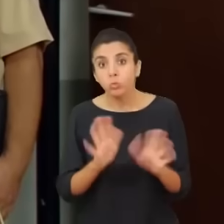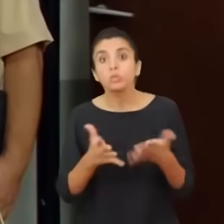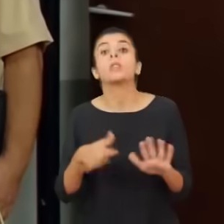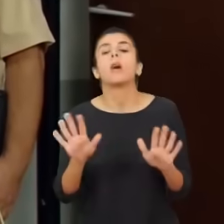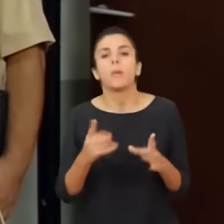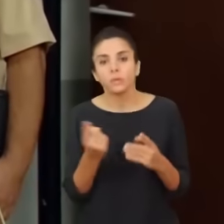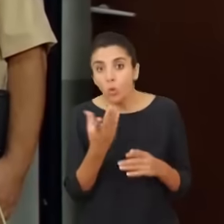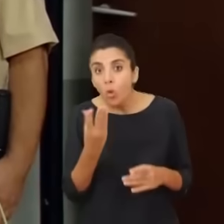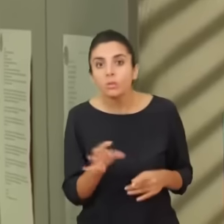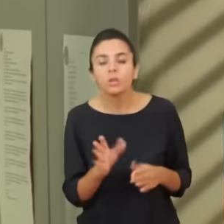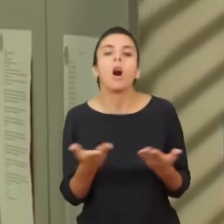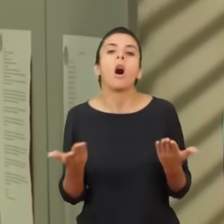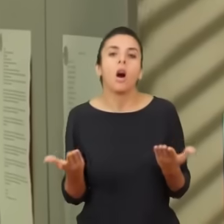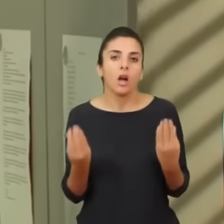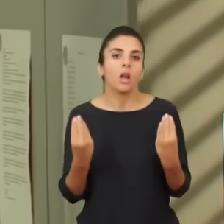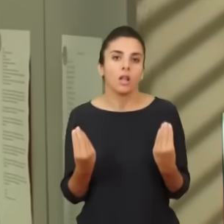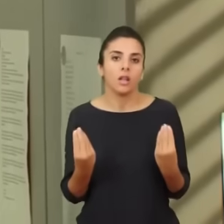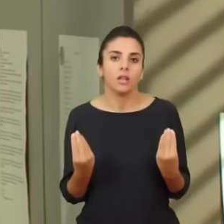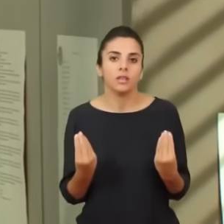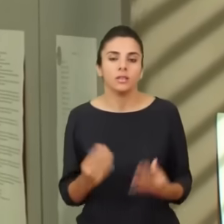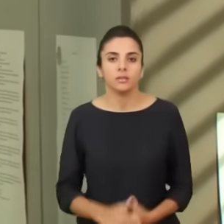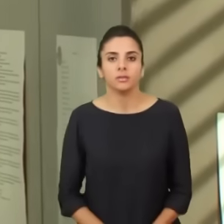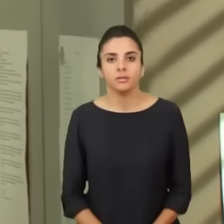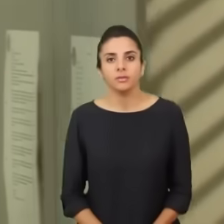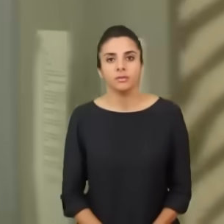O zaman bir şey olmaz başkomiserim.